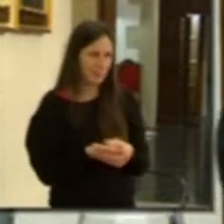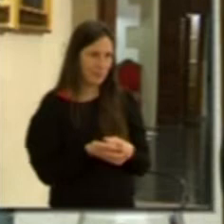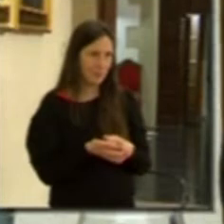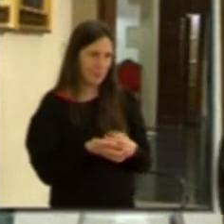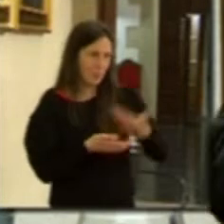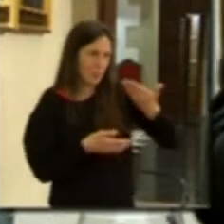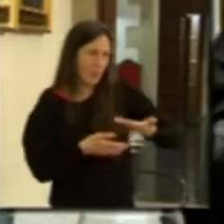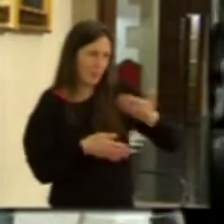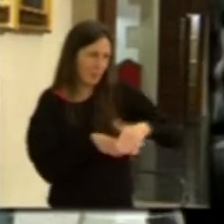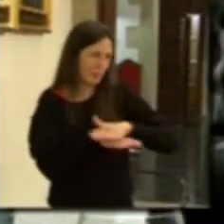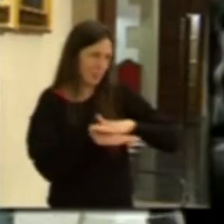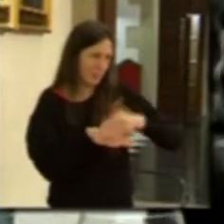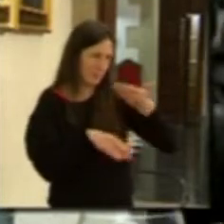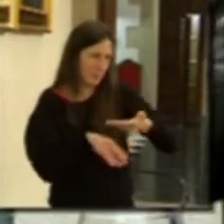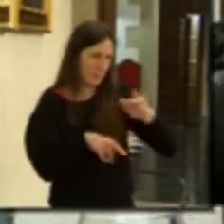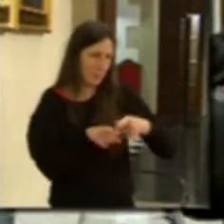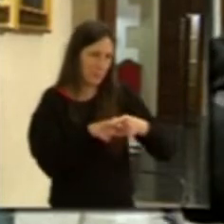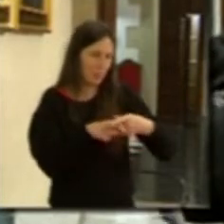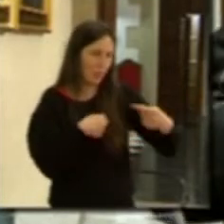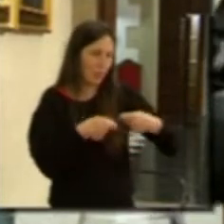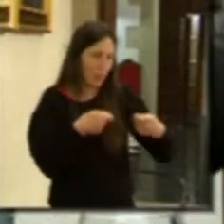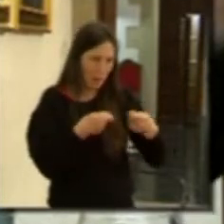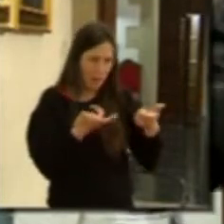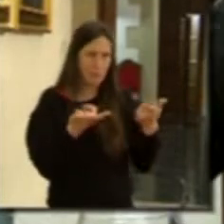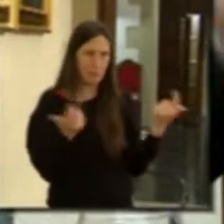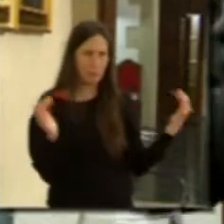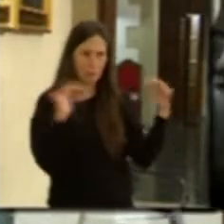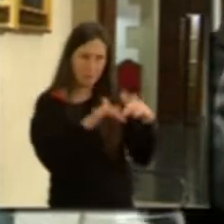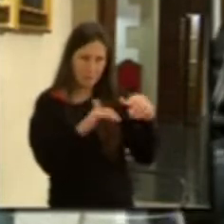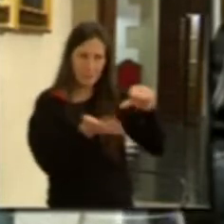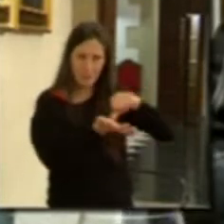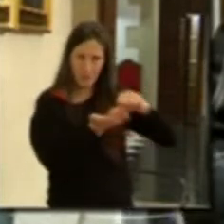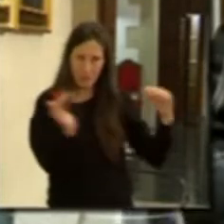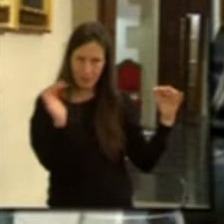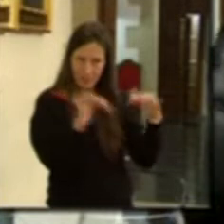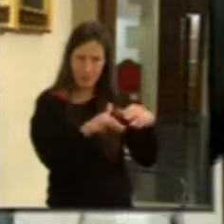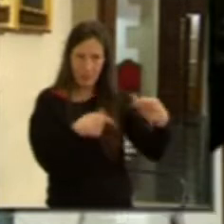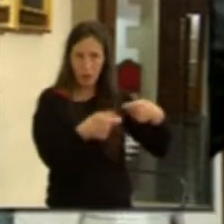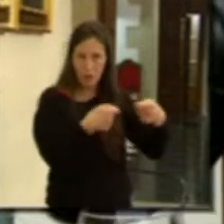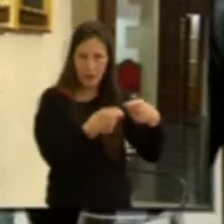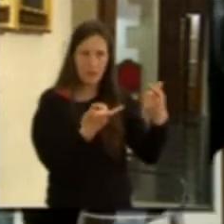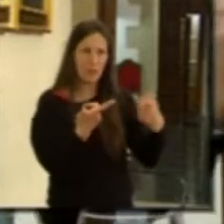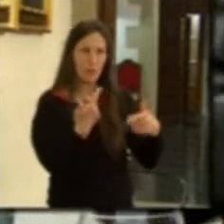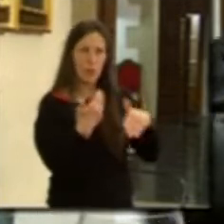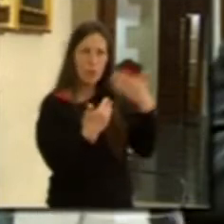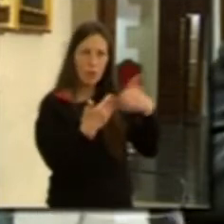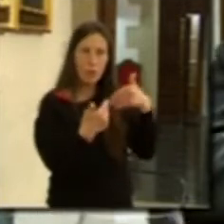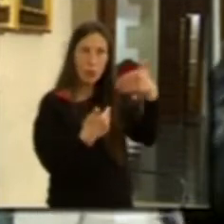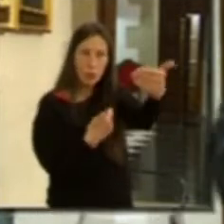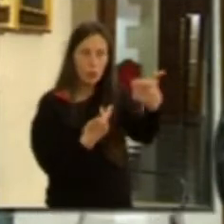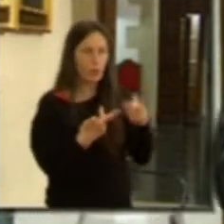les que exemplificaven el comerç, exemplificaven, diríem, la prosperitat. Aquesta seria la